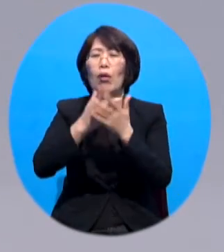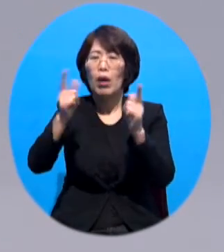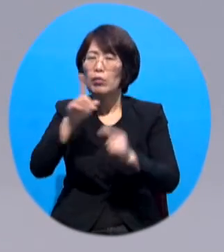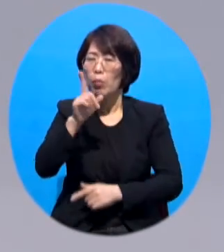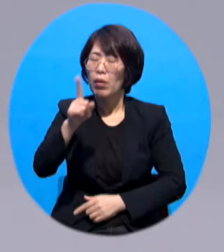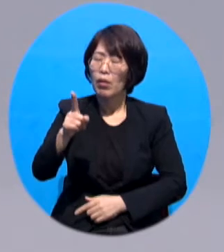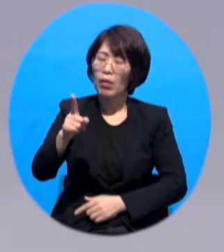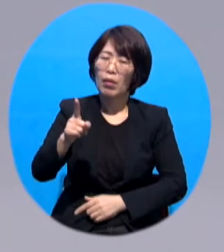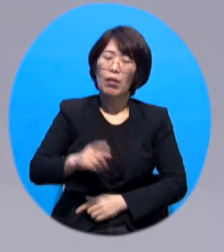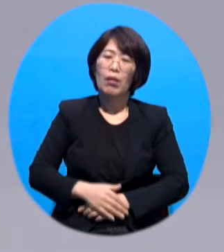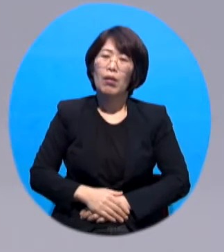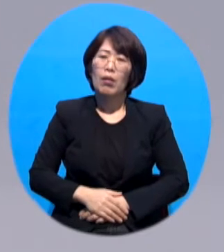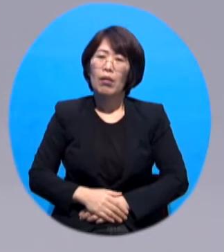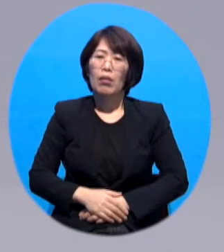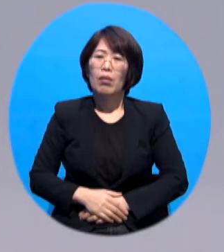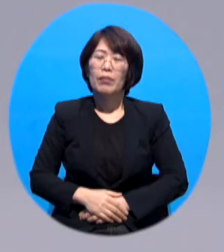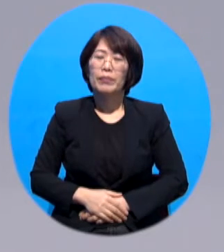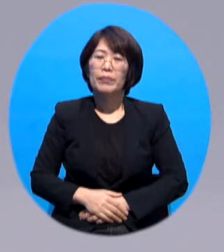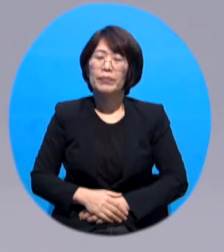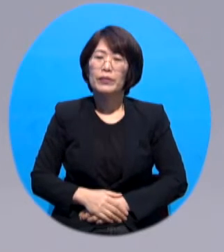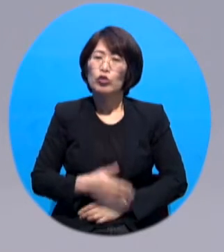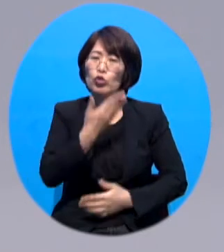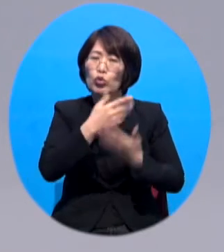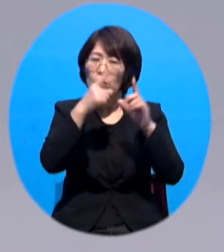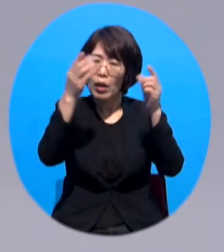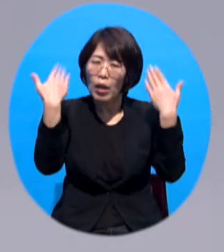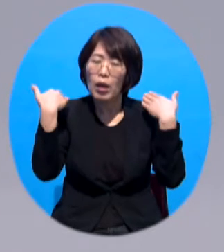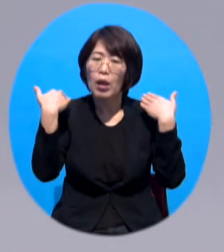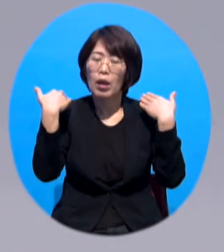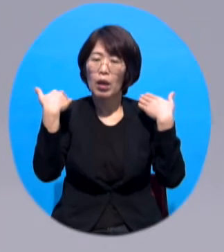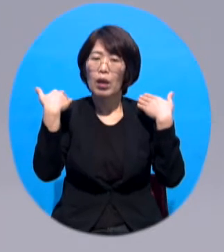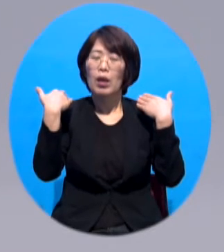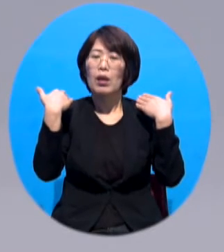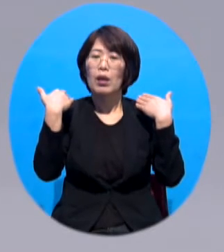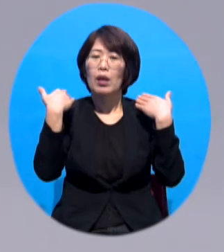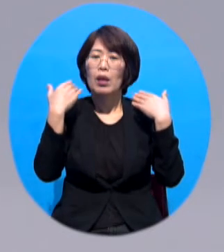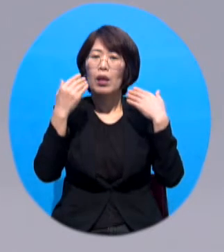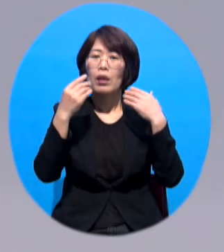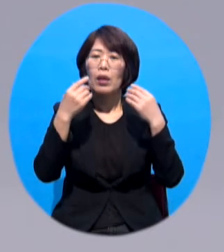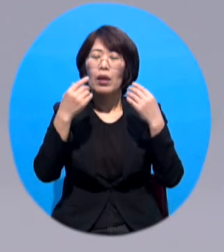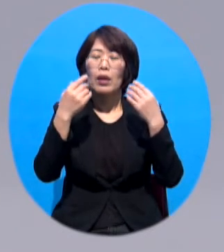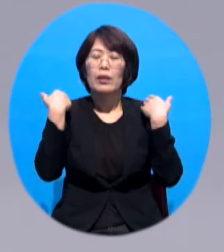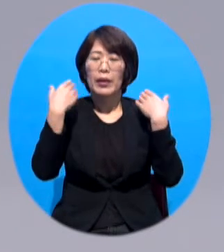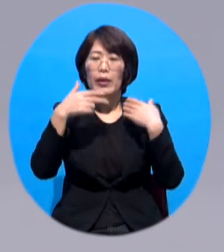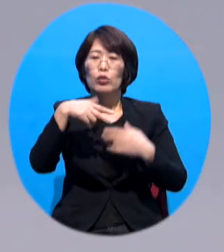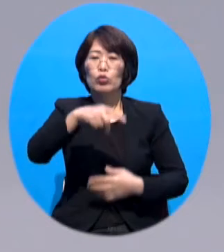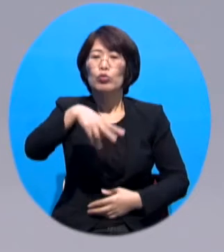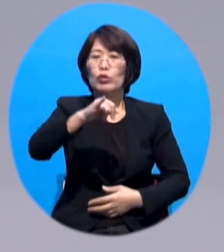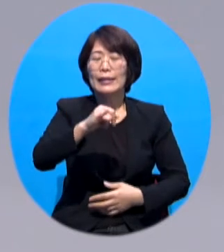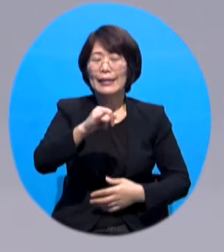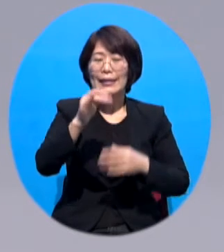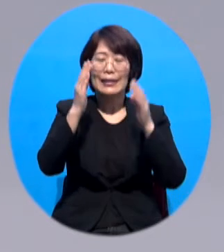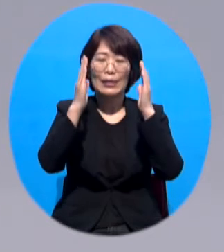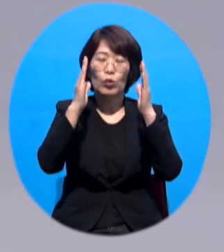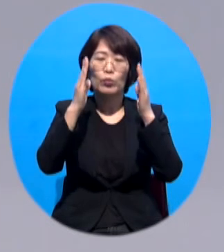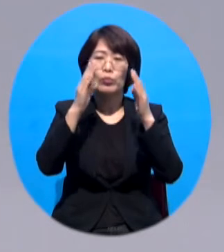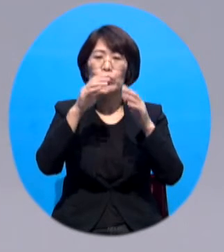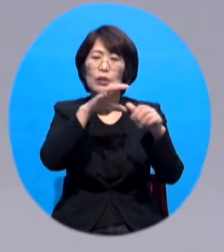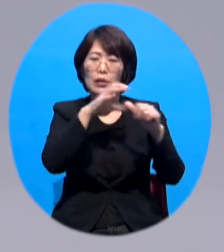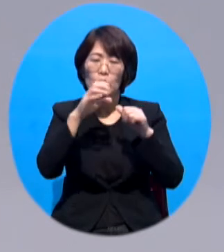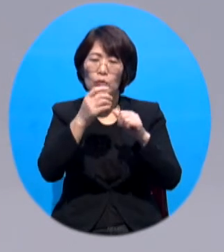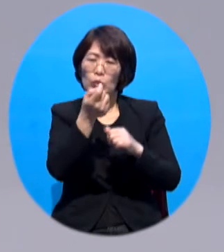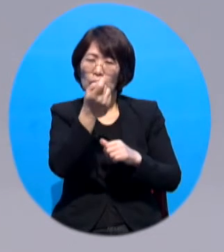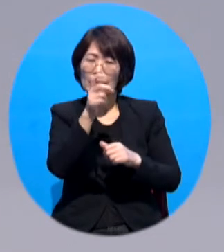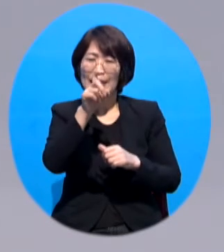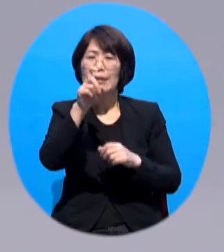정말로 무책임한 이야기입니다 주요 대학 4시니 족욕과 전형은 10% 정도 밖에 되지 않습니다 수능과 학생부 정합